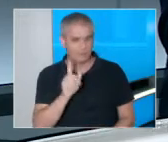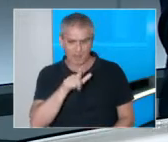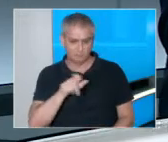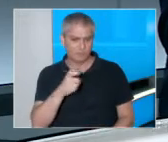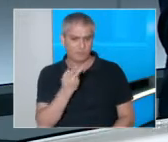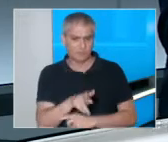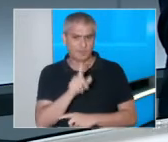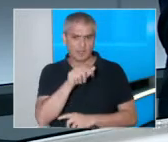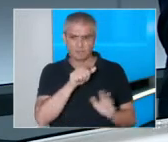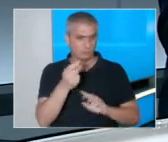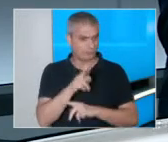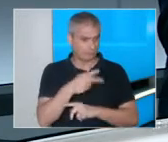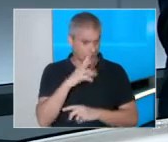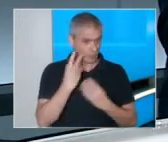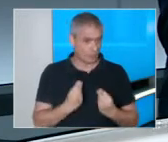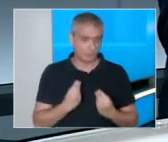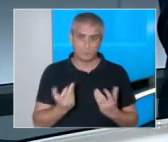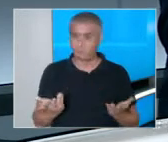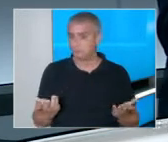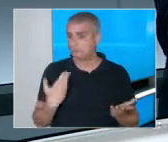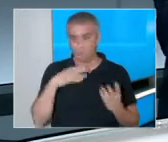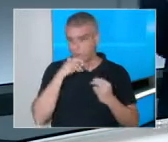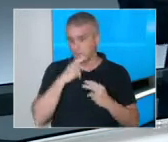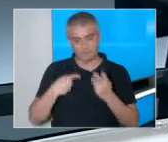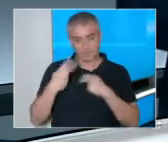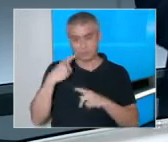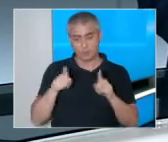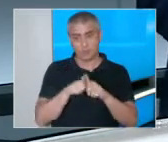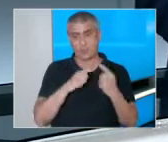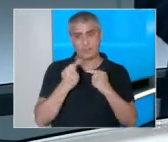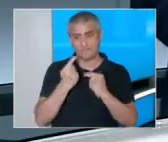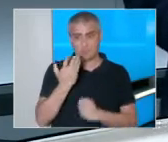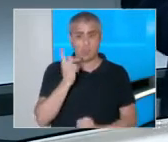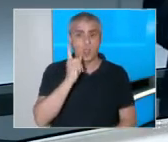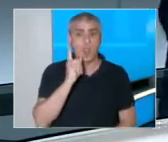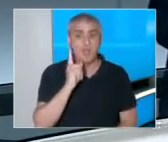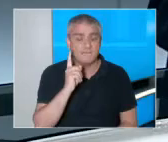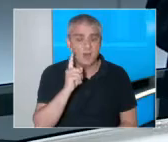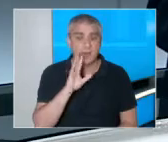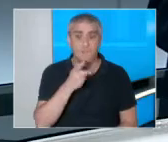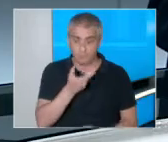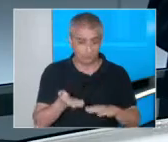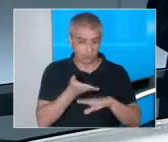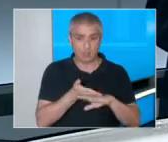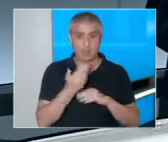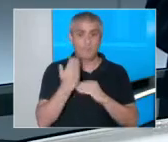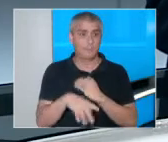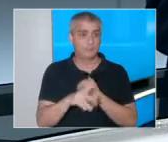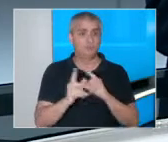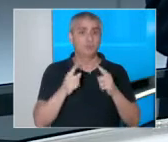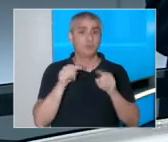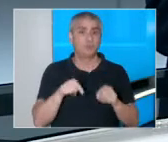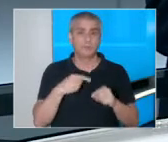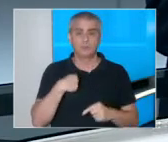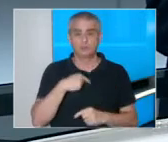מתים, 1,600 מתים, זה מצב טוב יותר. אז כבר דיברנו על זה ולא נחזור שוב לאותו ויכוח. אבל מה שקורה כאן, בשורה התחתונה, מה שקורה